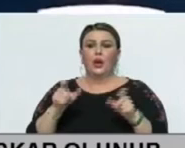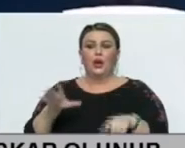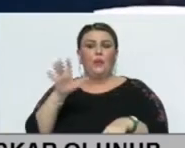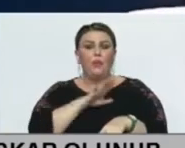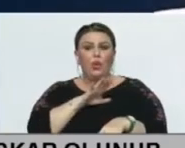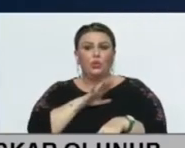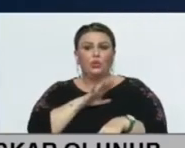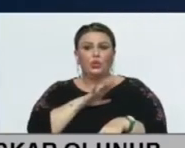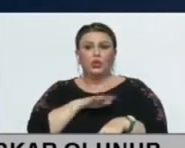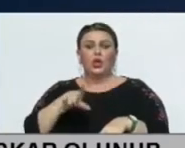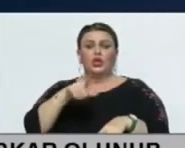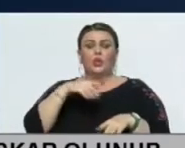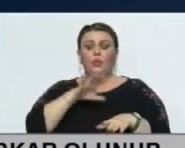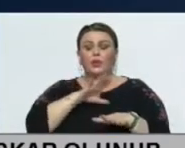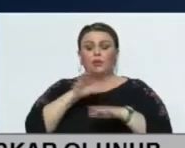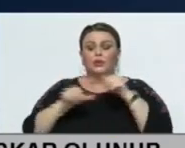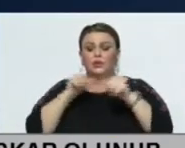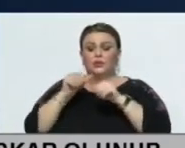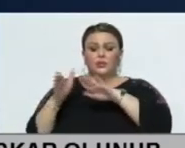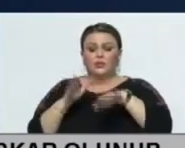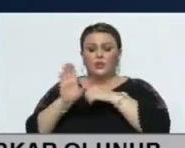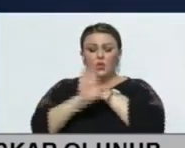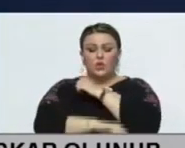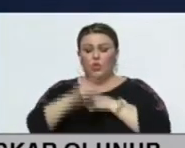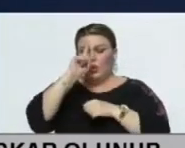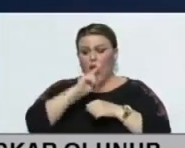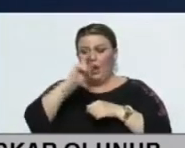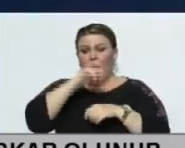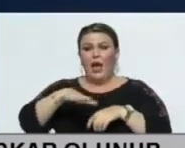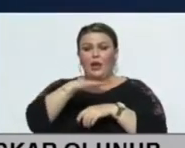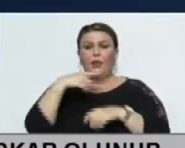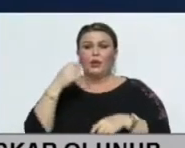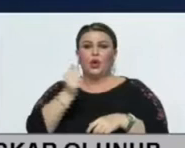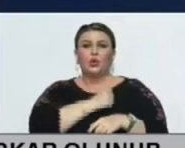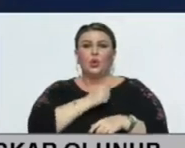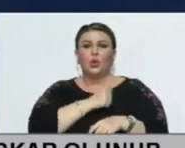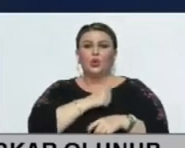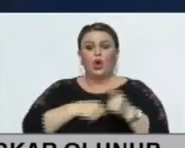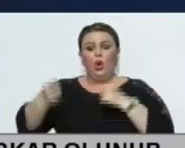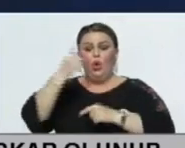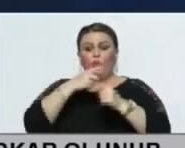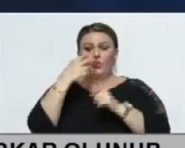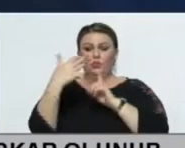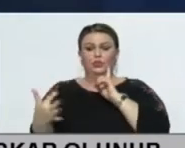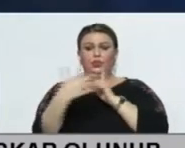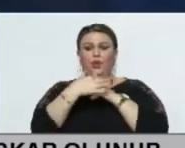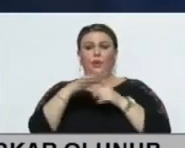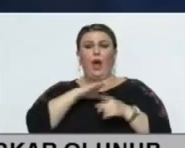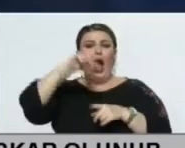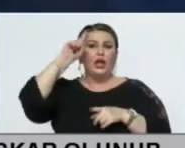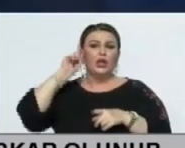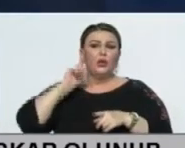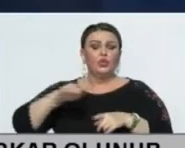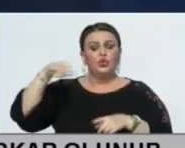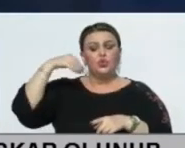olmuştur. Geçtiğimiz yılın son aylarında Ermenistan ordusu yeniden saldırıya geçince Türkiye